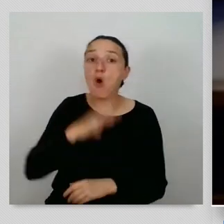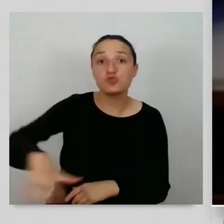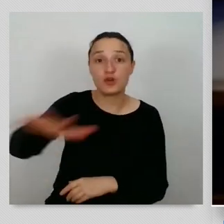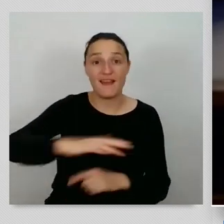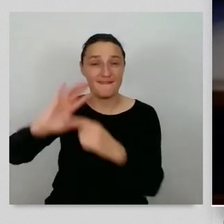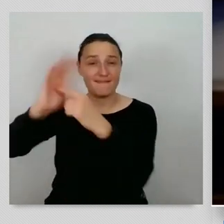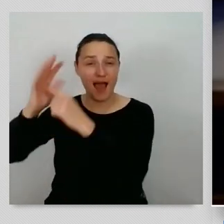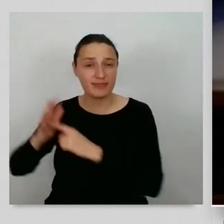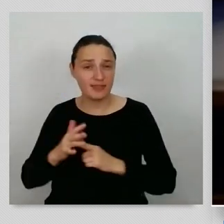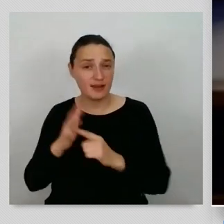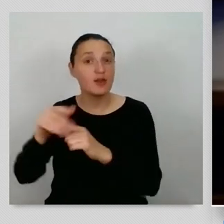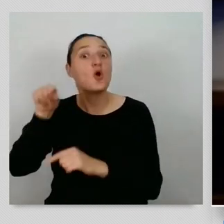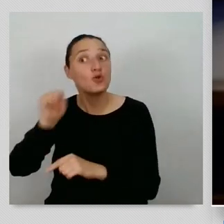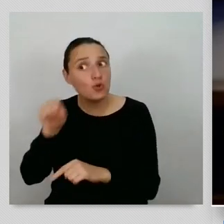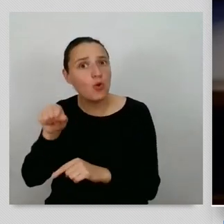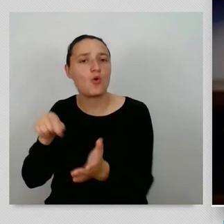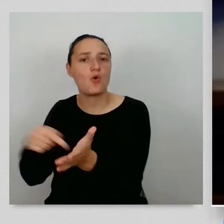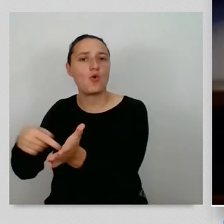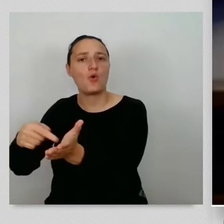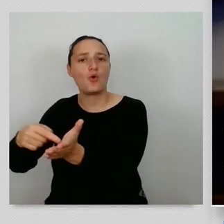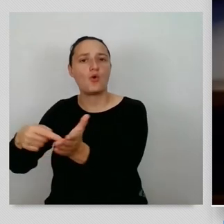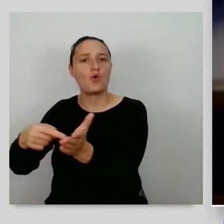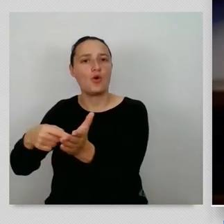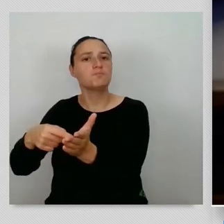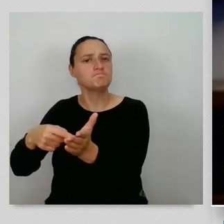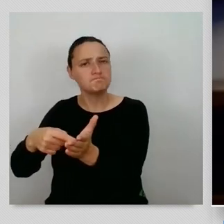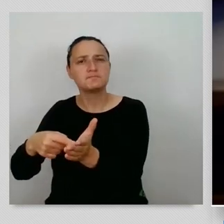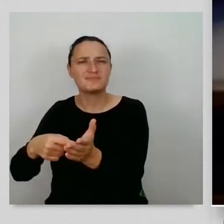jest, nazwałabym to w pewnym stopniu